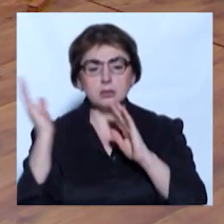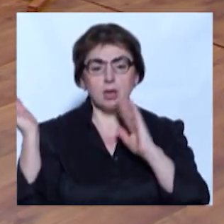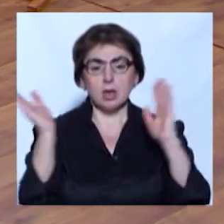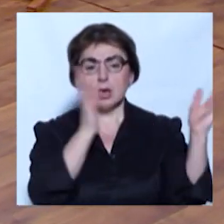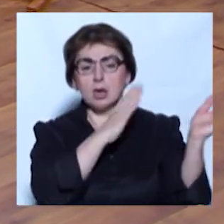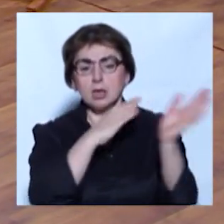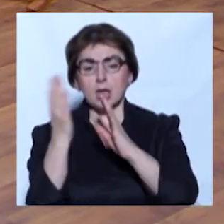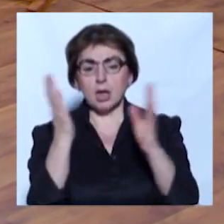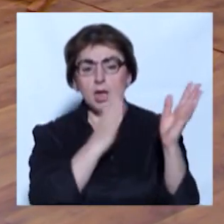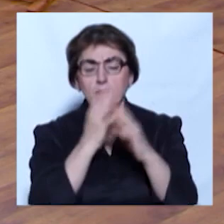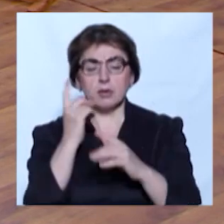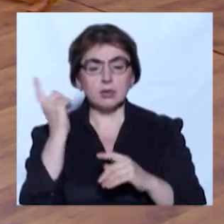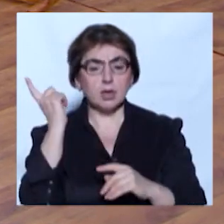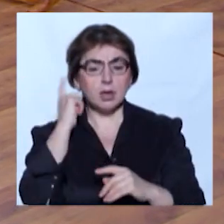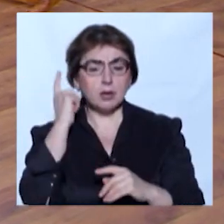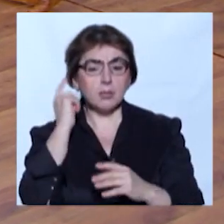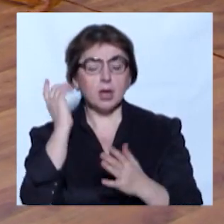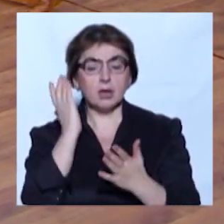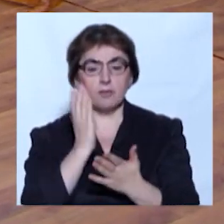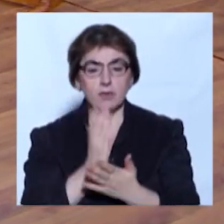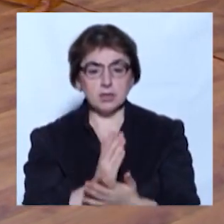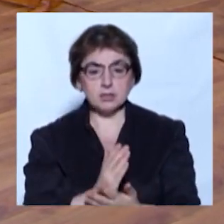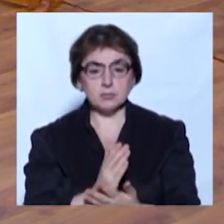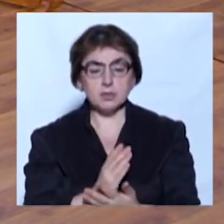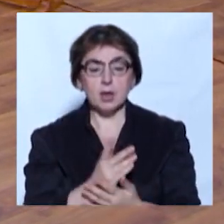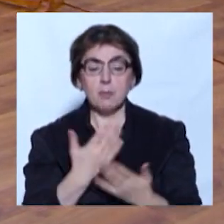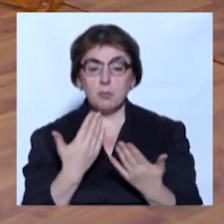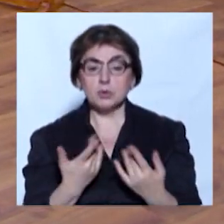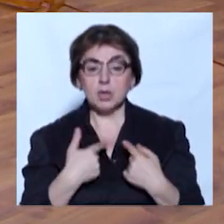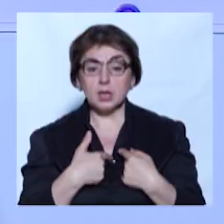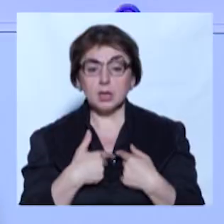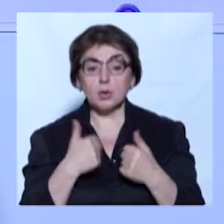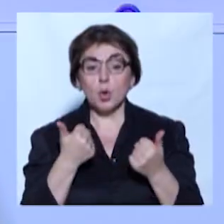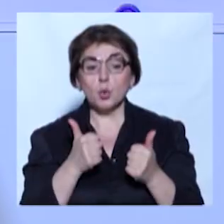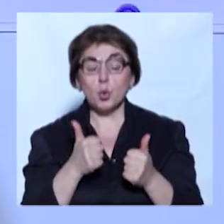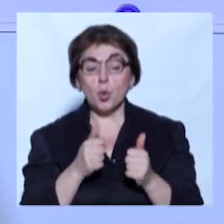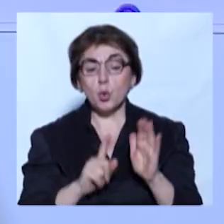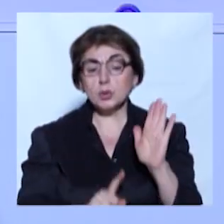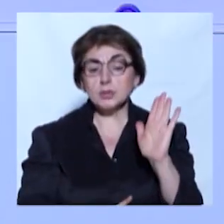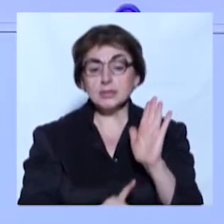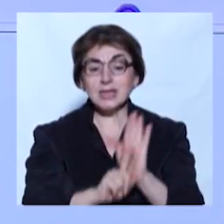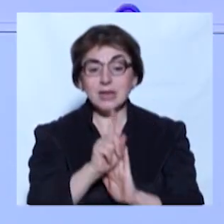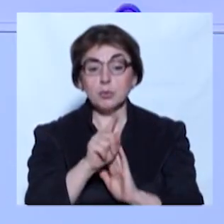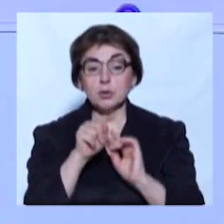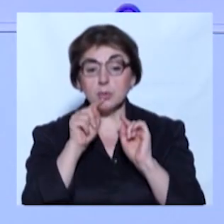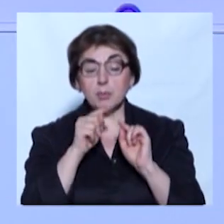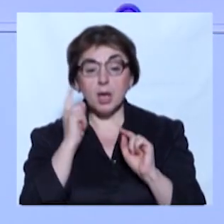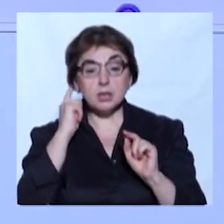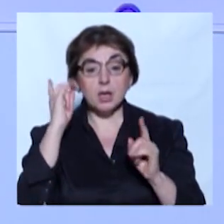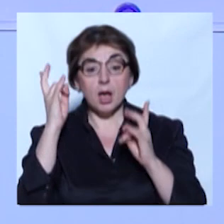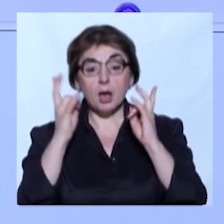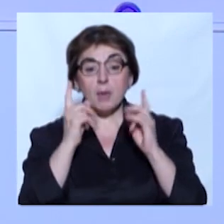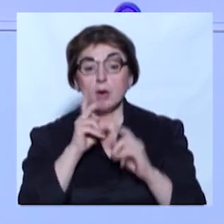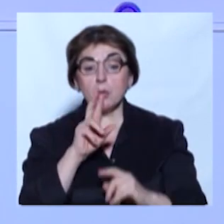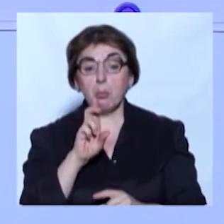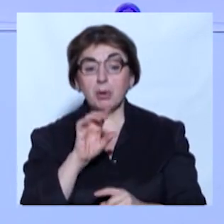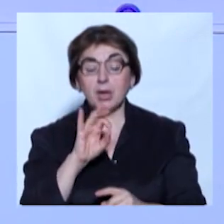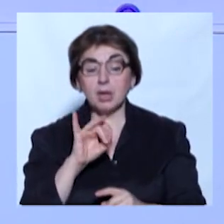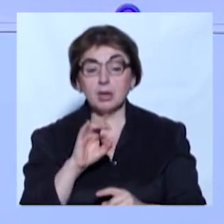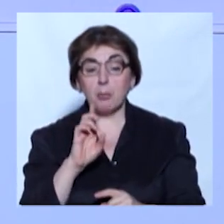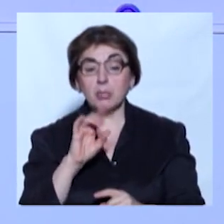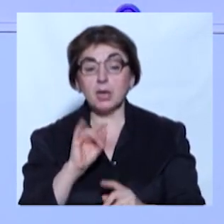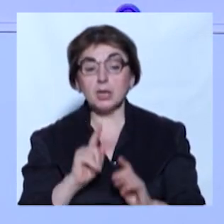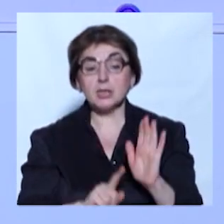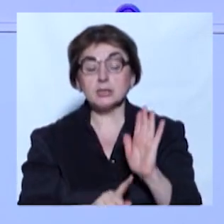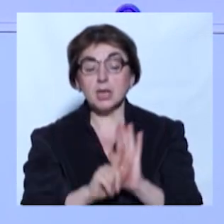გამოსცევს ბგერას, რომელიც ჩვენ გვესმის. Მოდით ახლა ვთქვათ, როგორ წარმოიქმნება ბგერა. Ბგერა